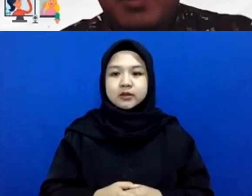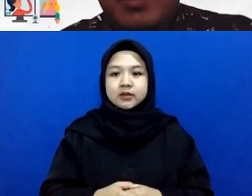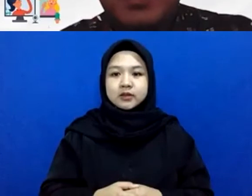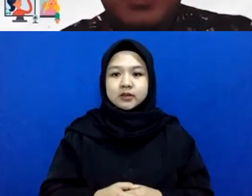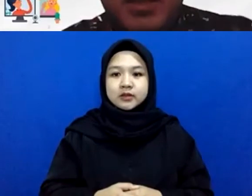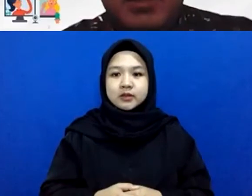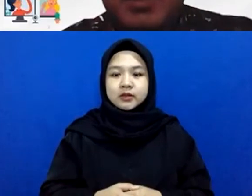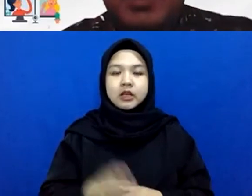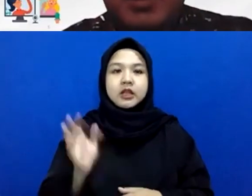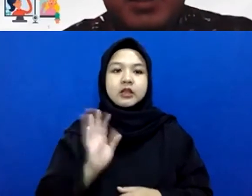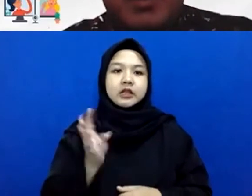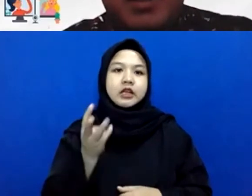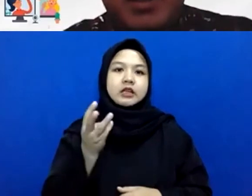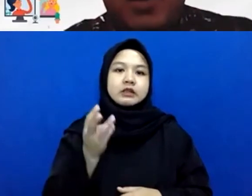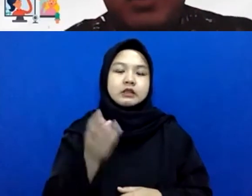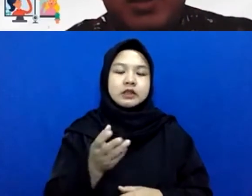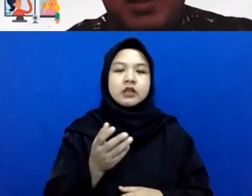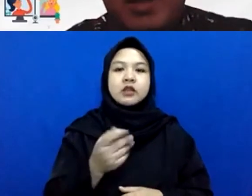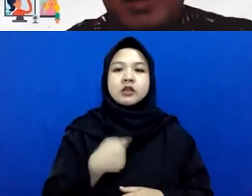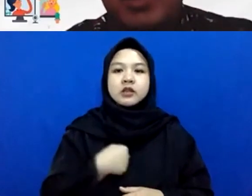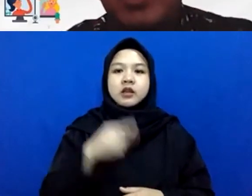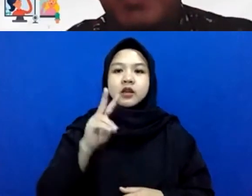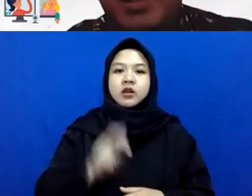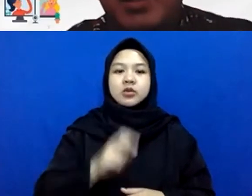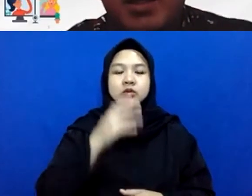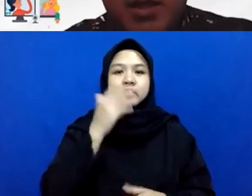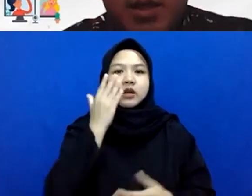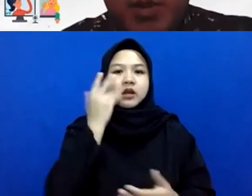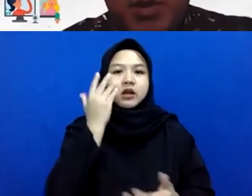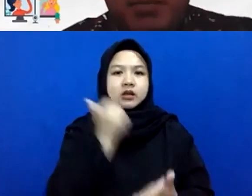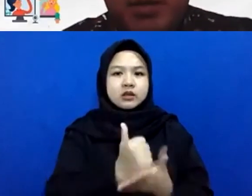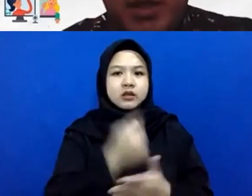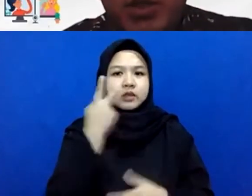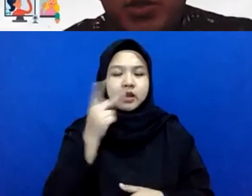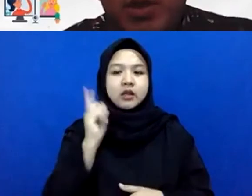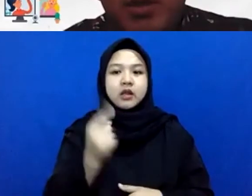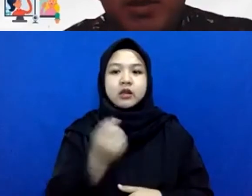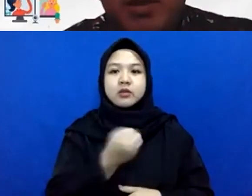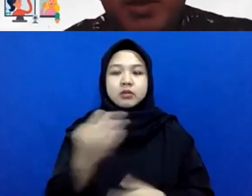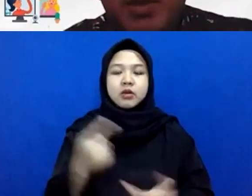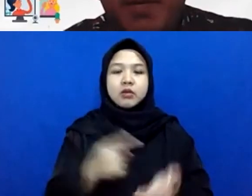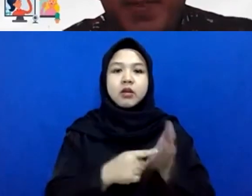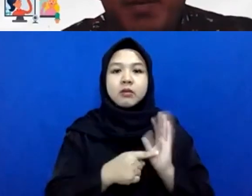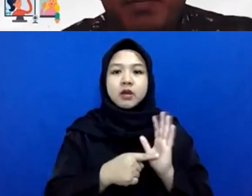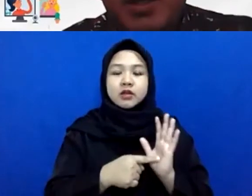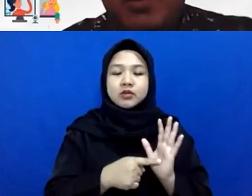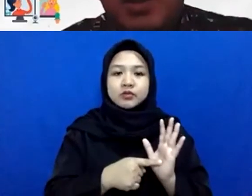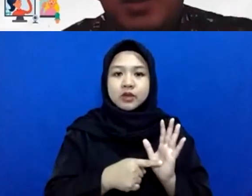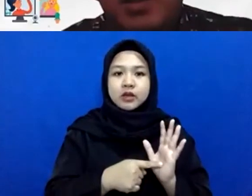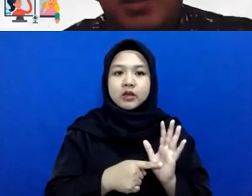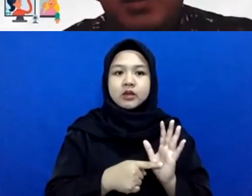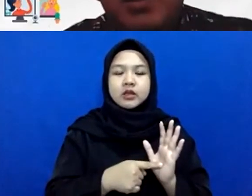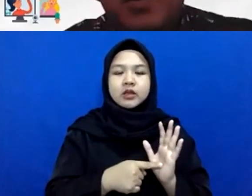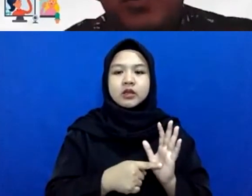memang tidak sedikit sih. Saya harus realistis juga melihat ada beberapa mahasiswa yang memang, Pak, kalau